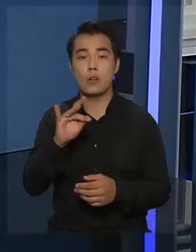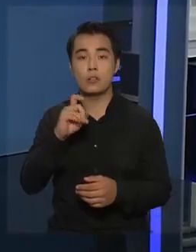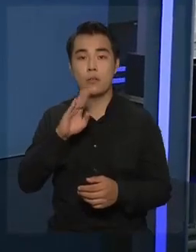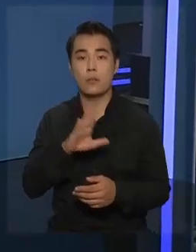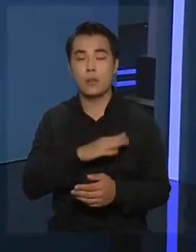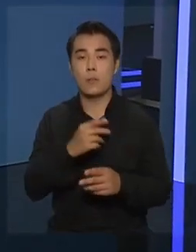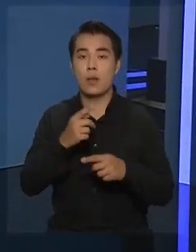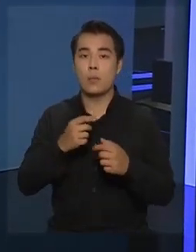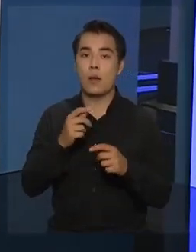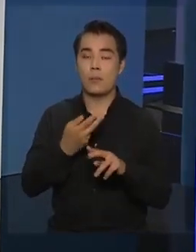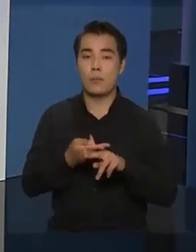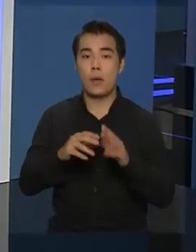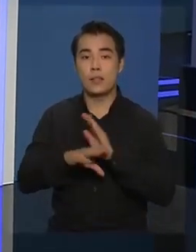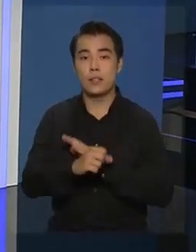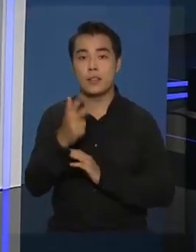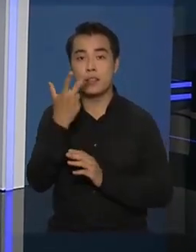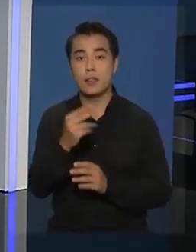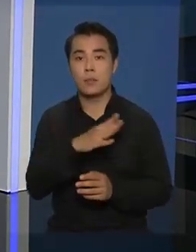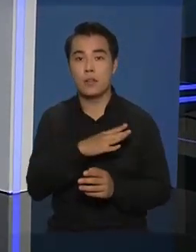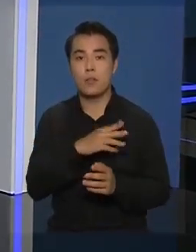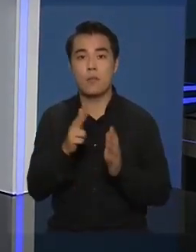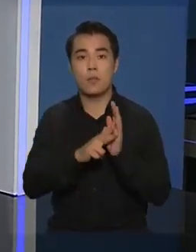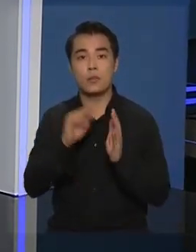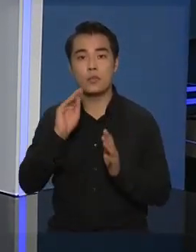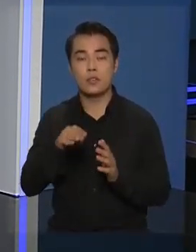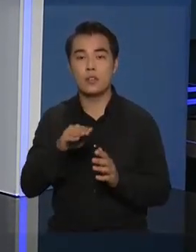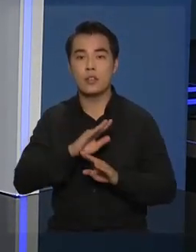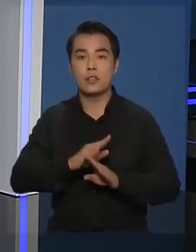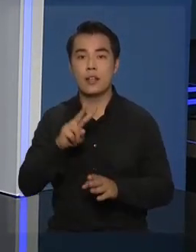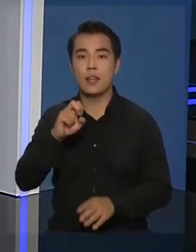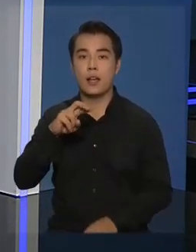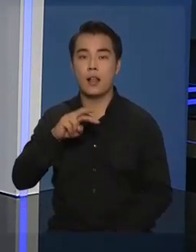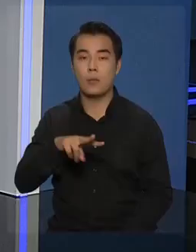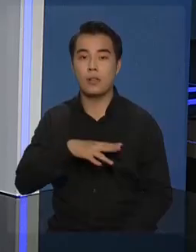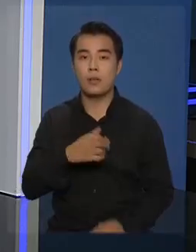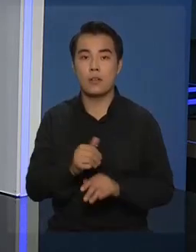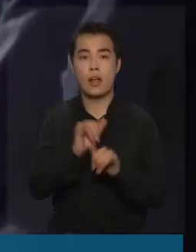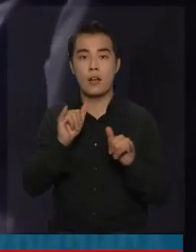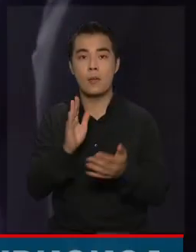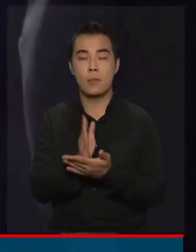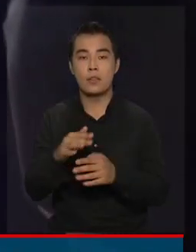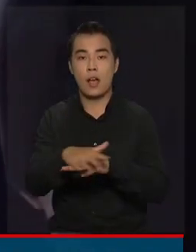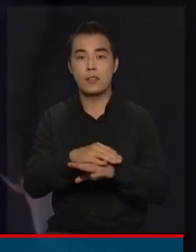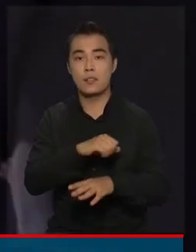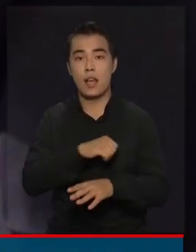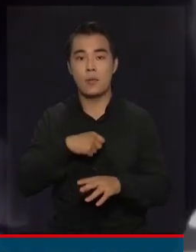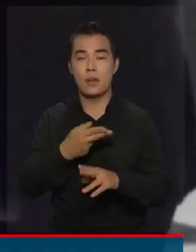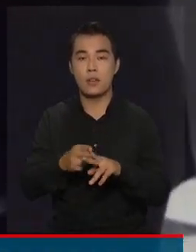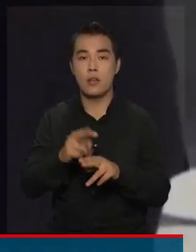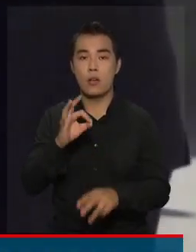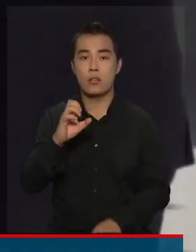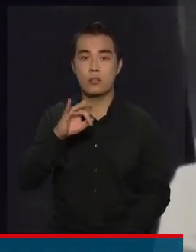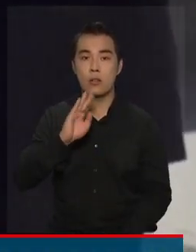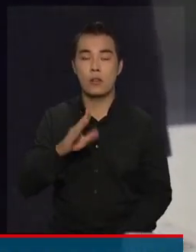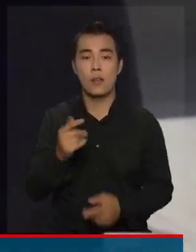только за последние 3 дня прибыло более 8 тысяч нелегалов, что превышает численность населения самого острова.